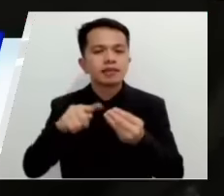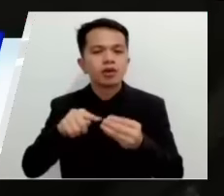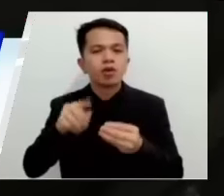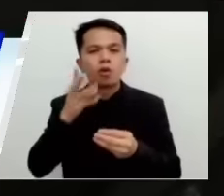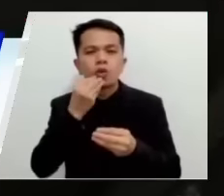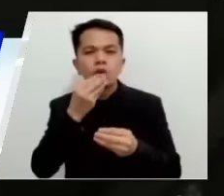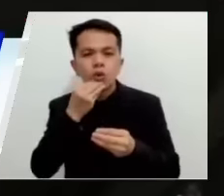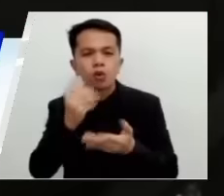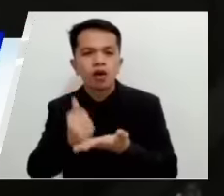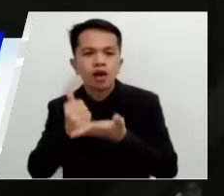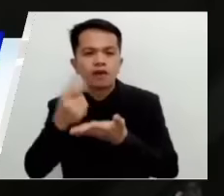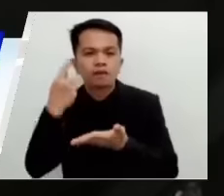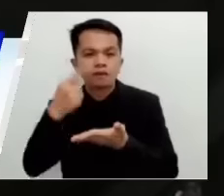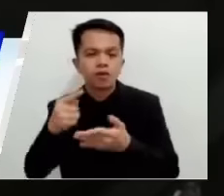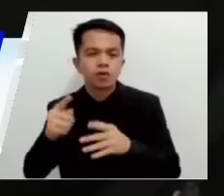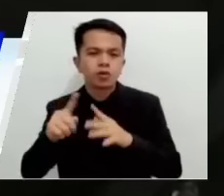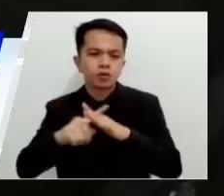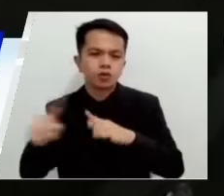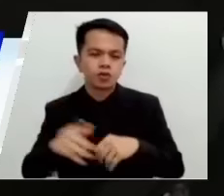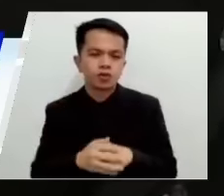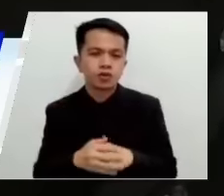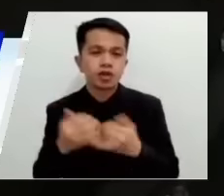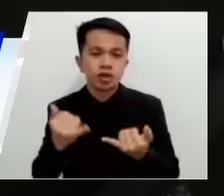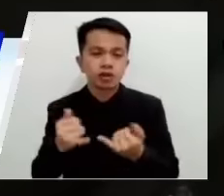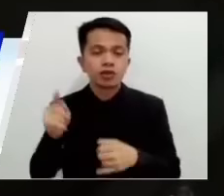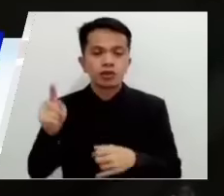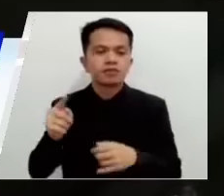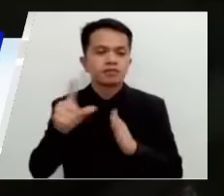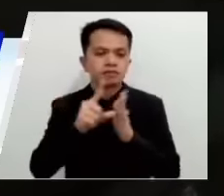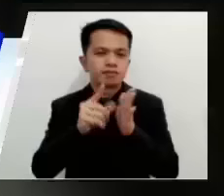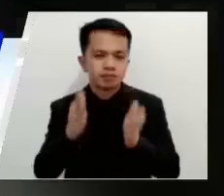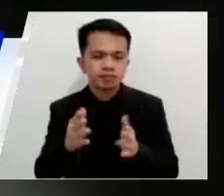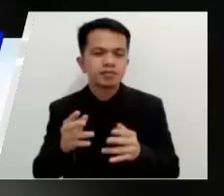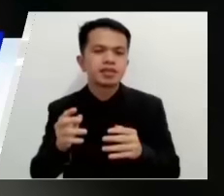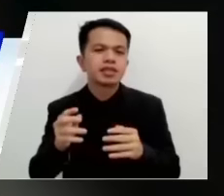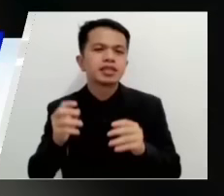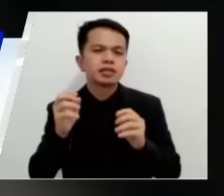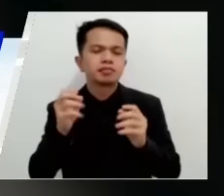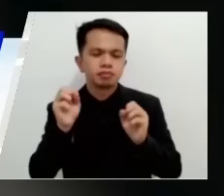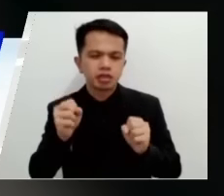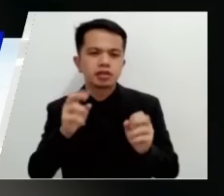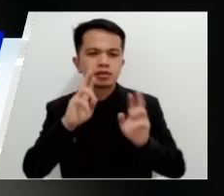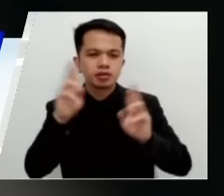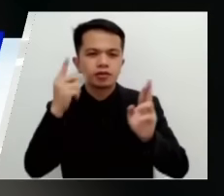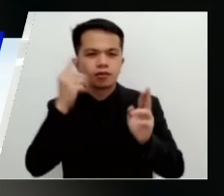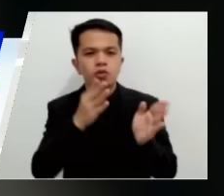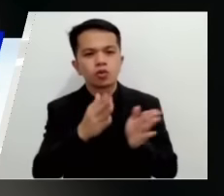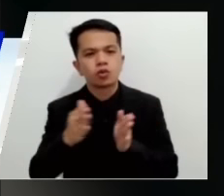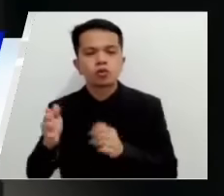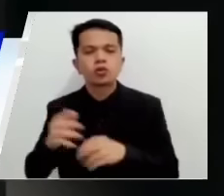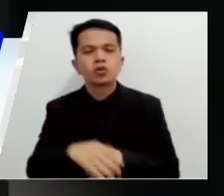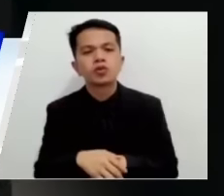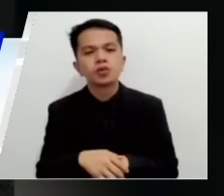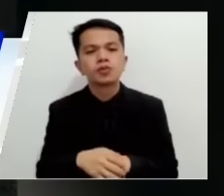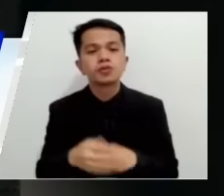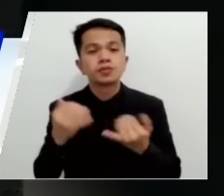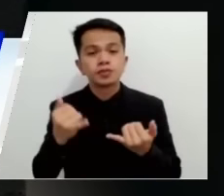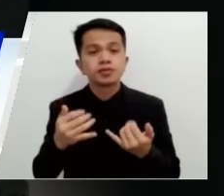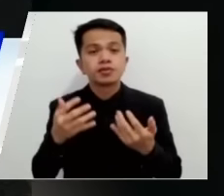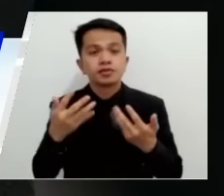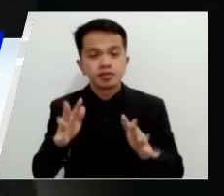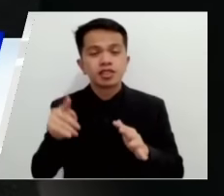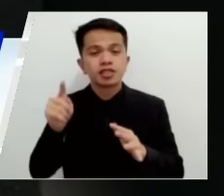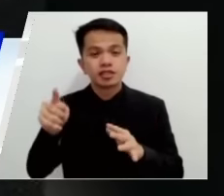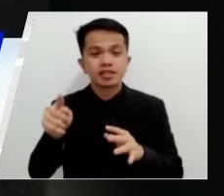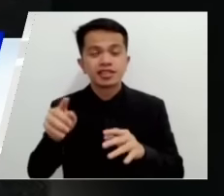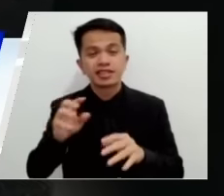Handa naman daw ang abogado ng pastor na sumailalim sa posibleng imbestigasyon. Giit niya, kahapon niya na lamang bumalik sa loob ng